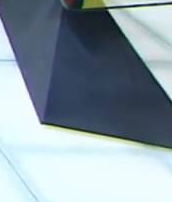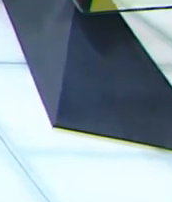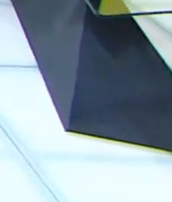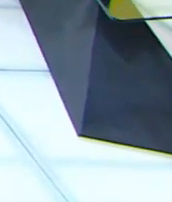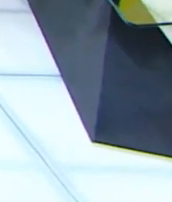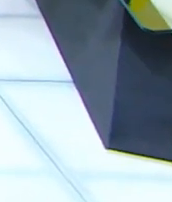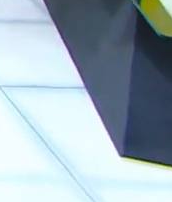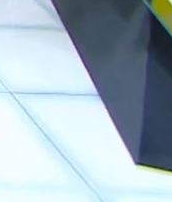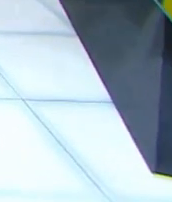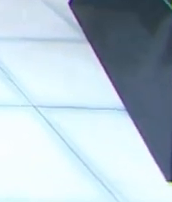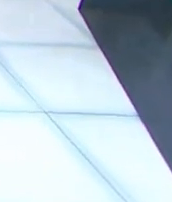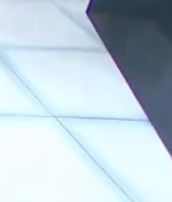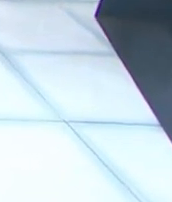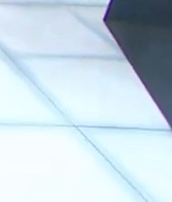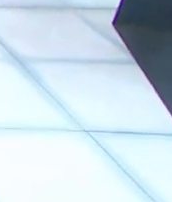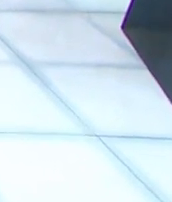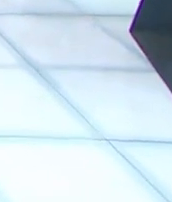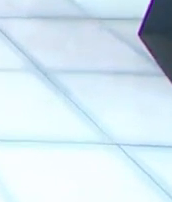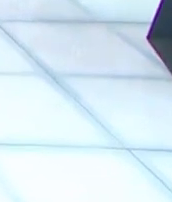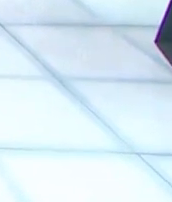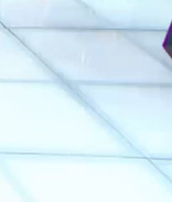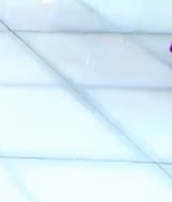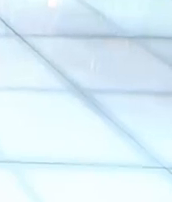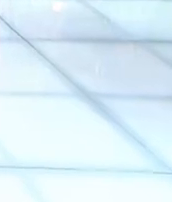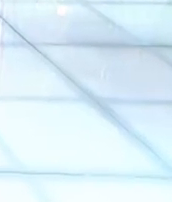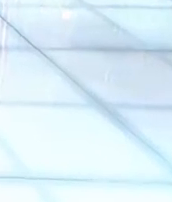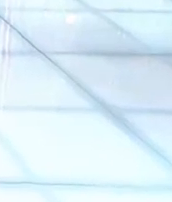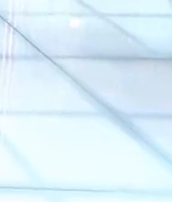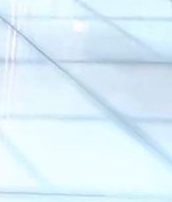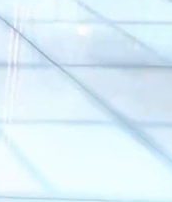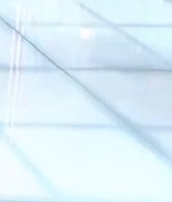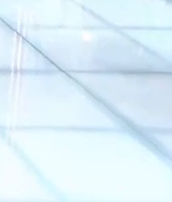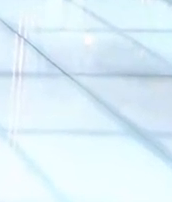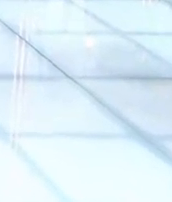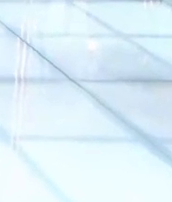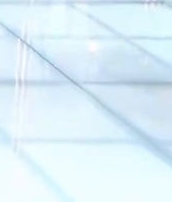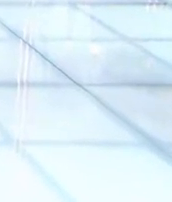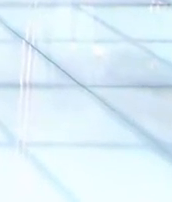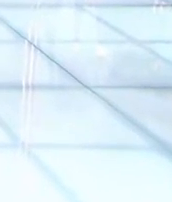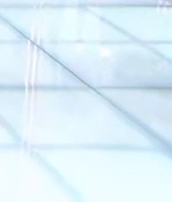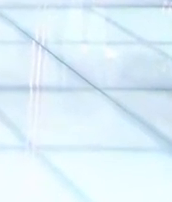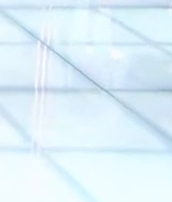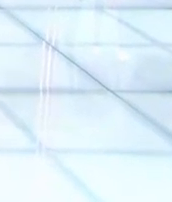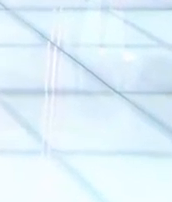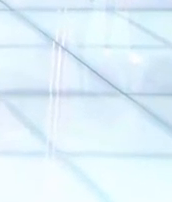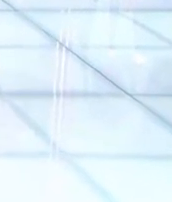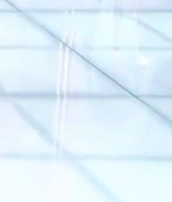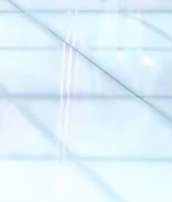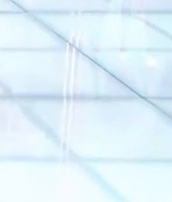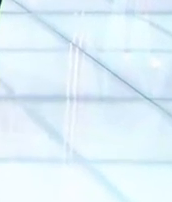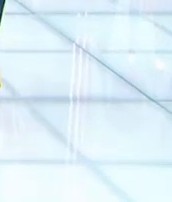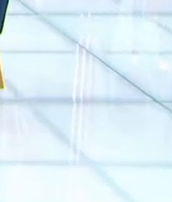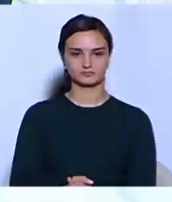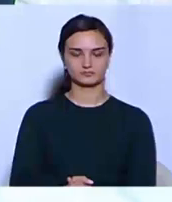დილამშვიდობისა, ეს პირველი არხია თქვენ უყურებთ გადაცემას პირადი ექიმი მარი მალაზონია სურდო თარგმანით. დღეს 2 აპრილია და თქვენ ალბათ